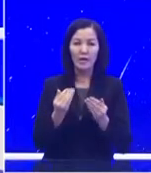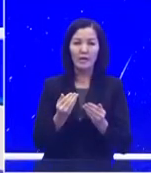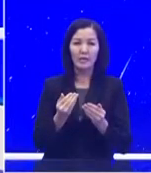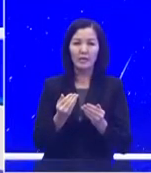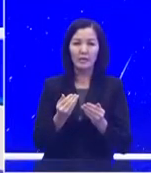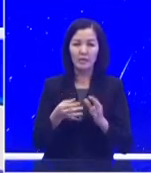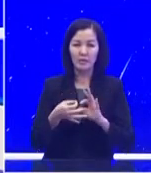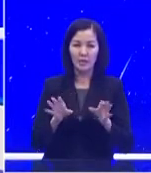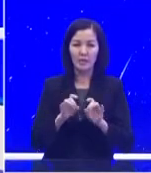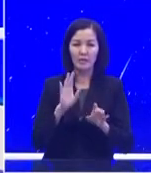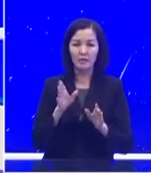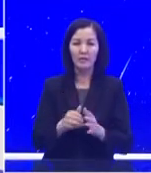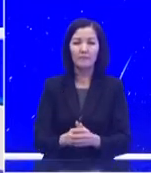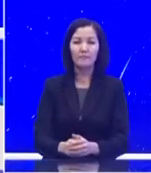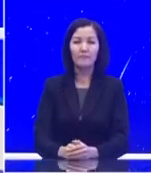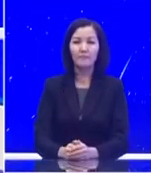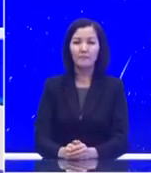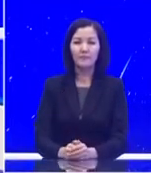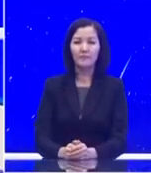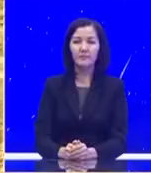бүтін. Рахат Рахымжан көріп қайтты.